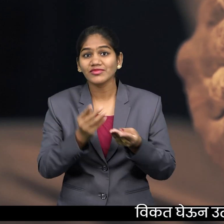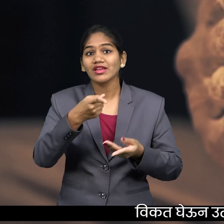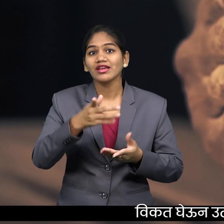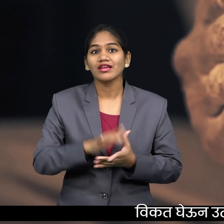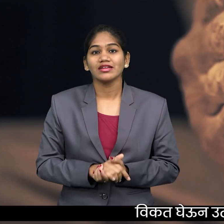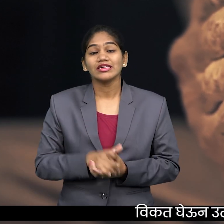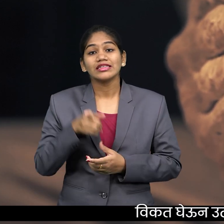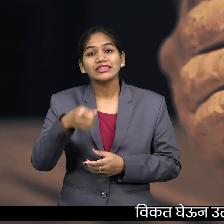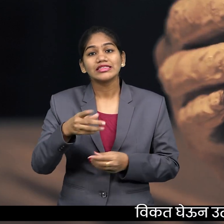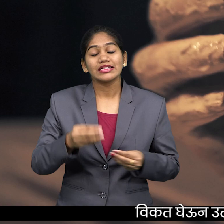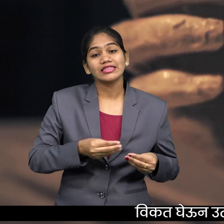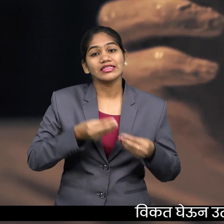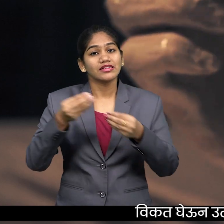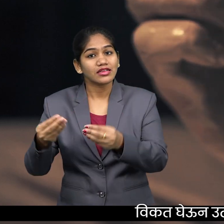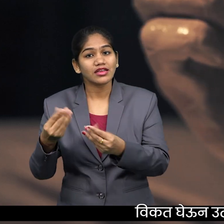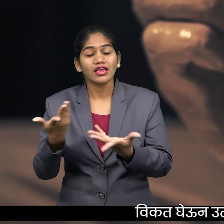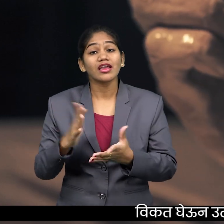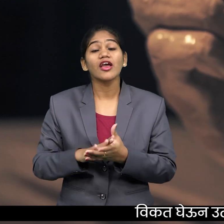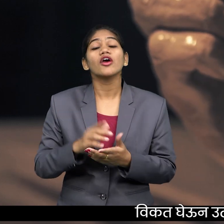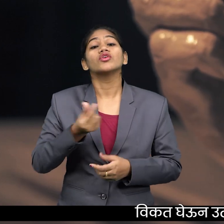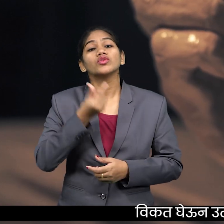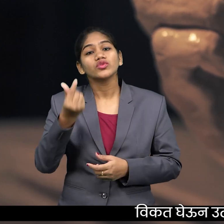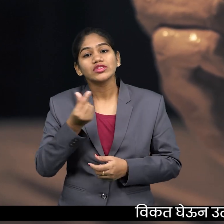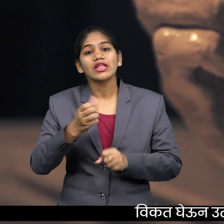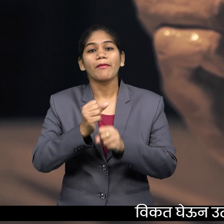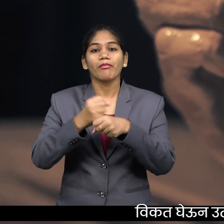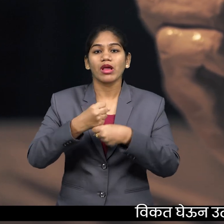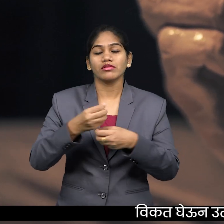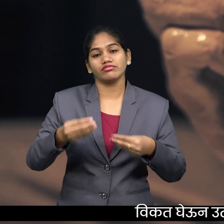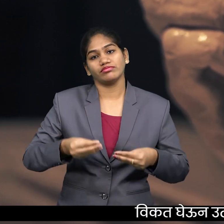विकत घेऊन उत्पादन प्रक्रियेत वापरली जाते.